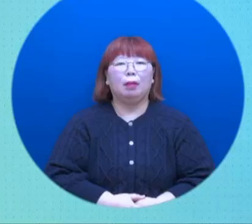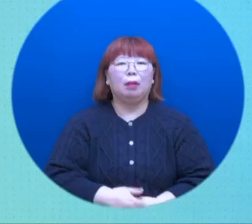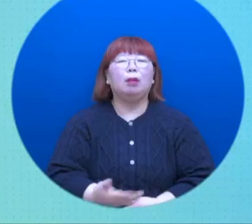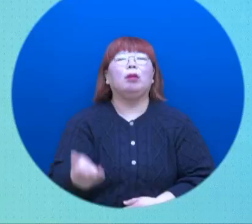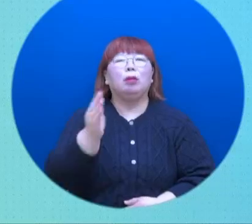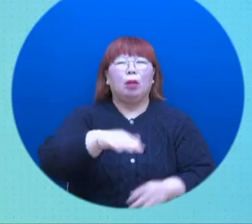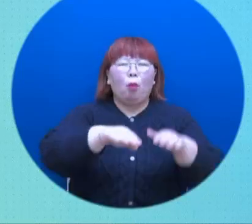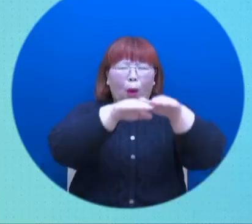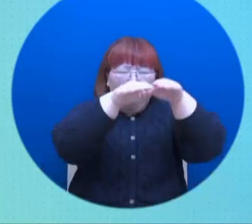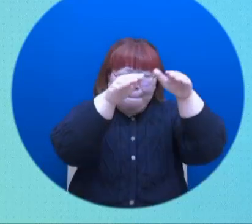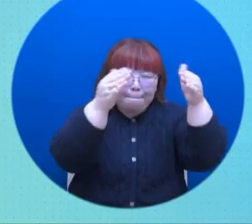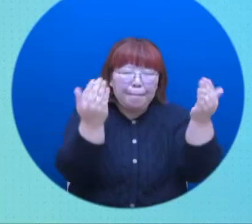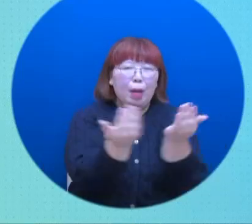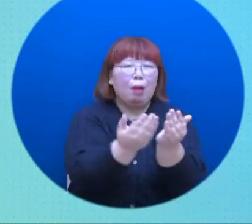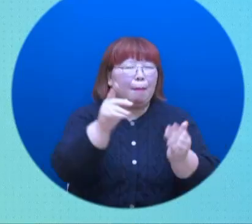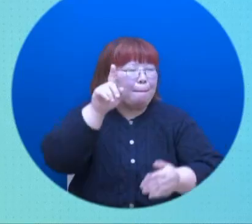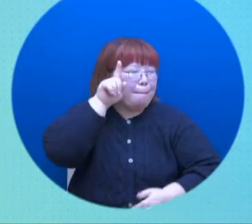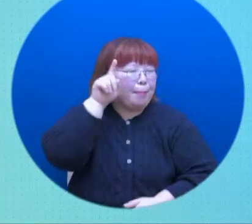있었어요.